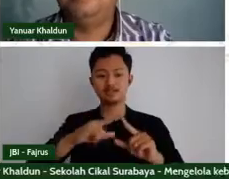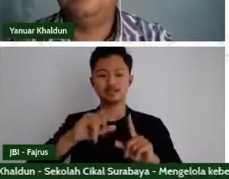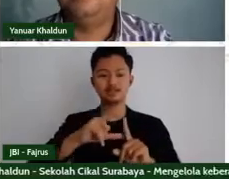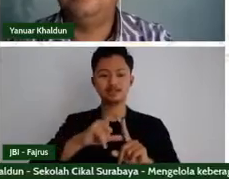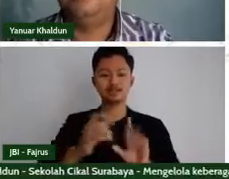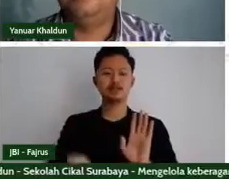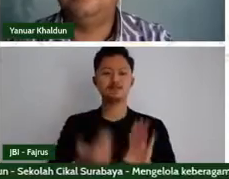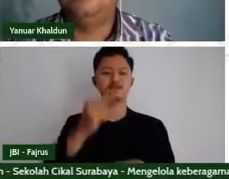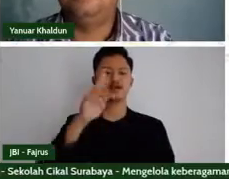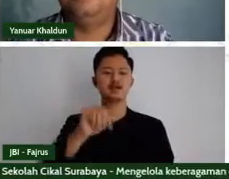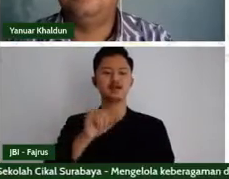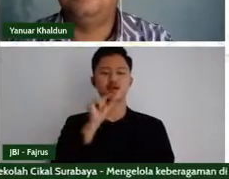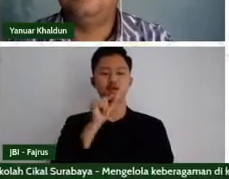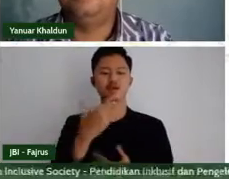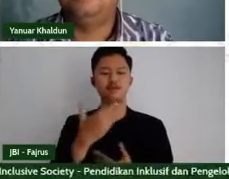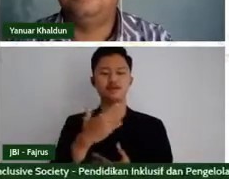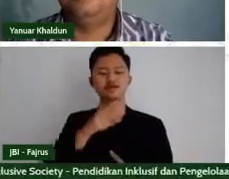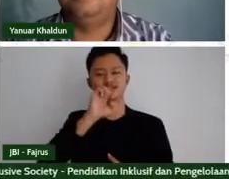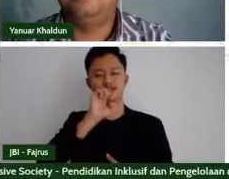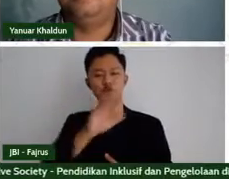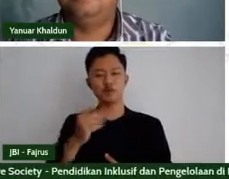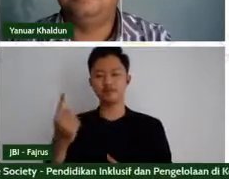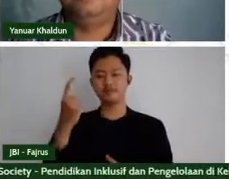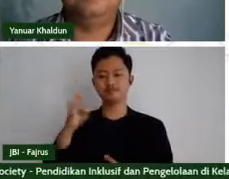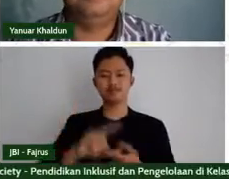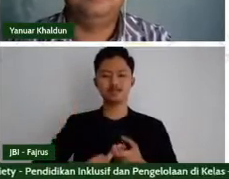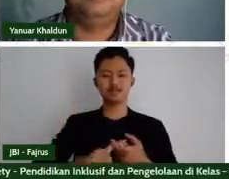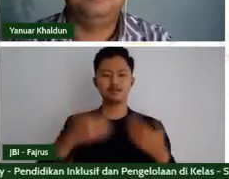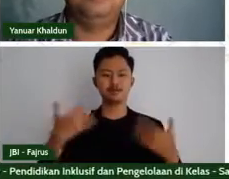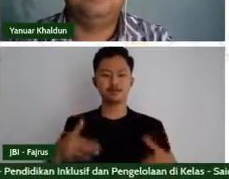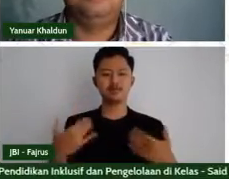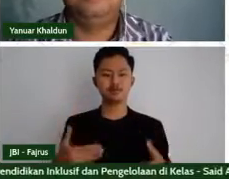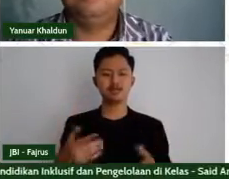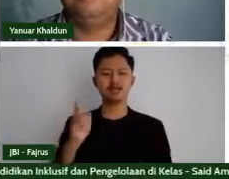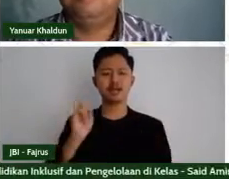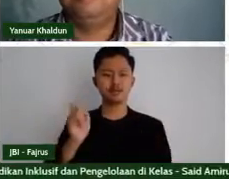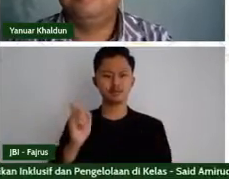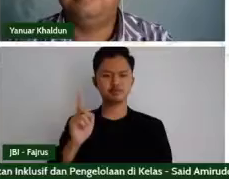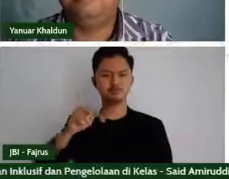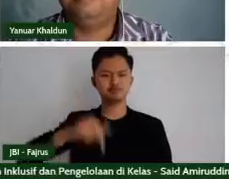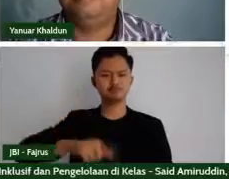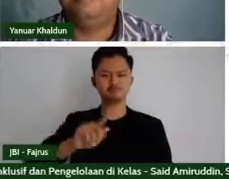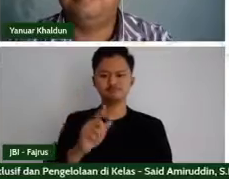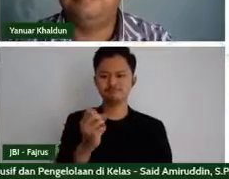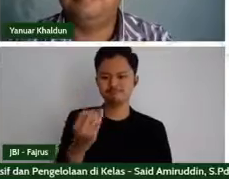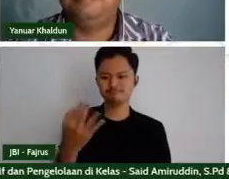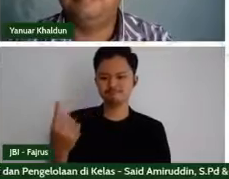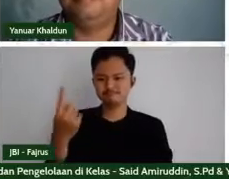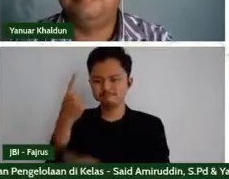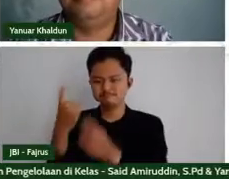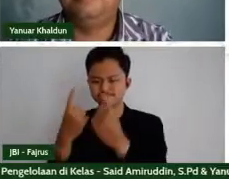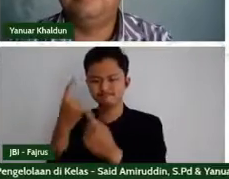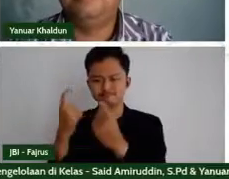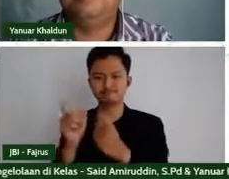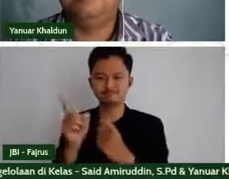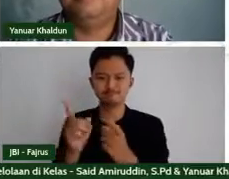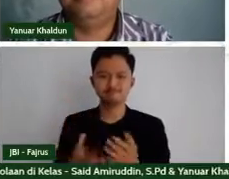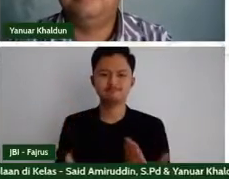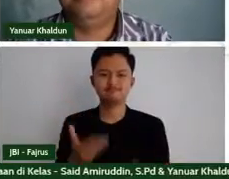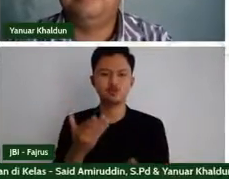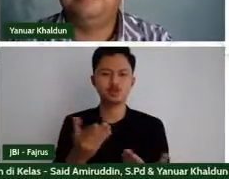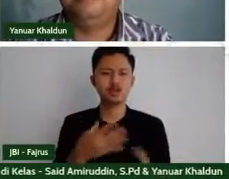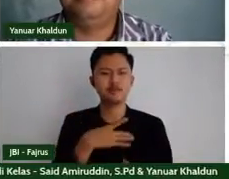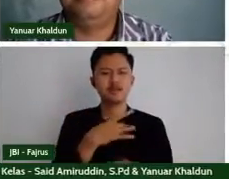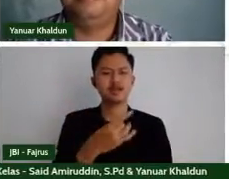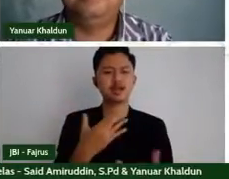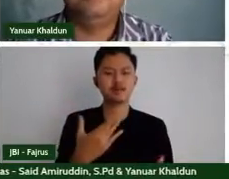sini untuk menjawab pertanyaan dari sahabat luar biasa, karena di sini ada beberapa pertanyaan ya. Mungkin yang menarik nih